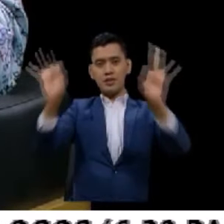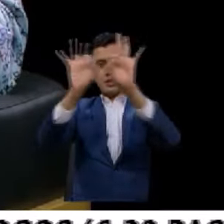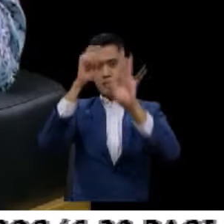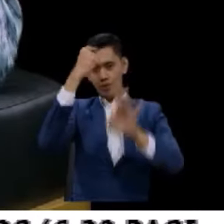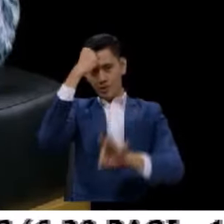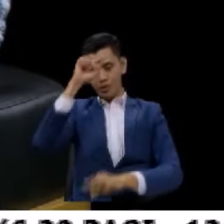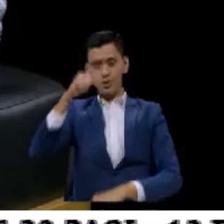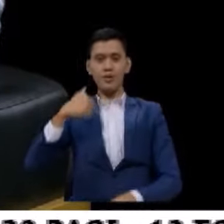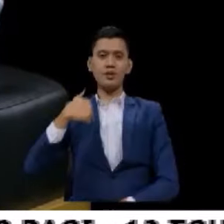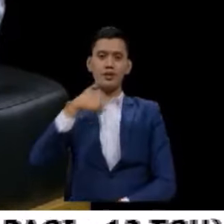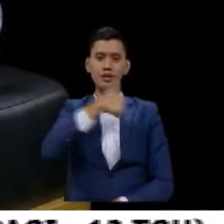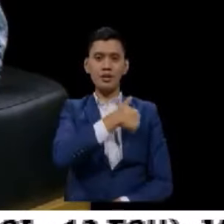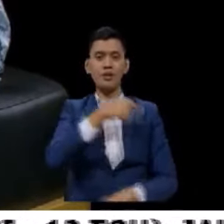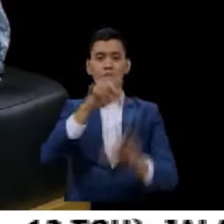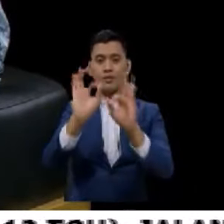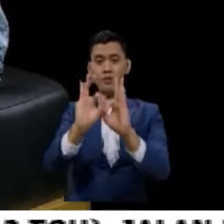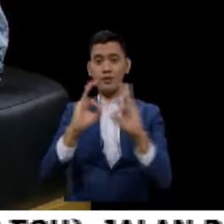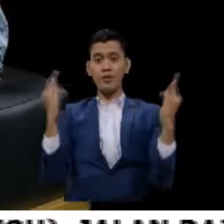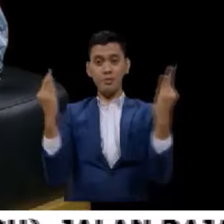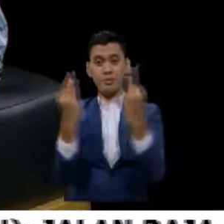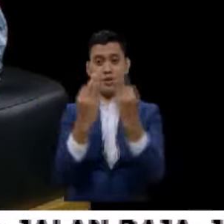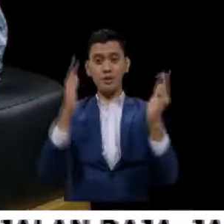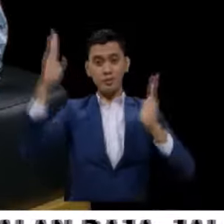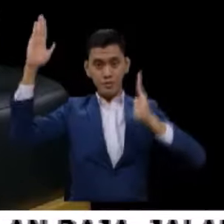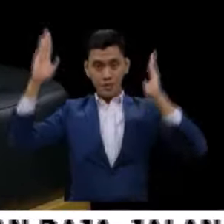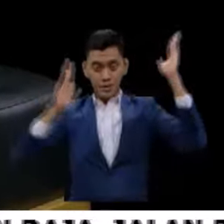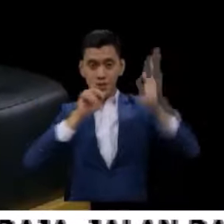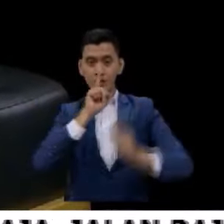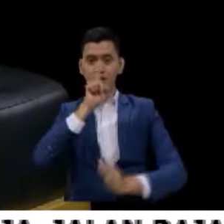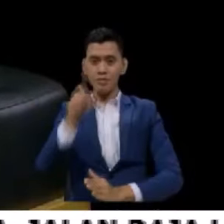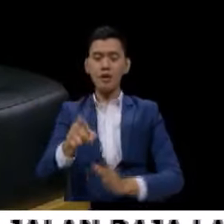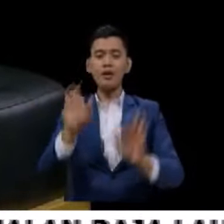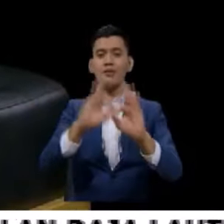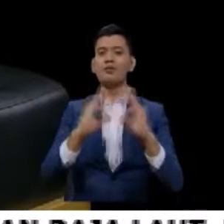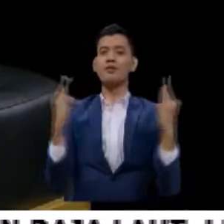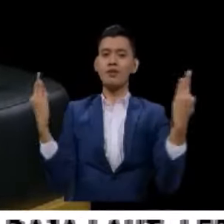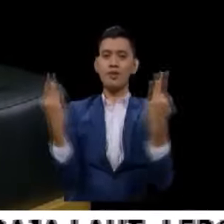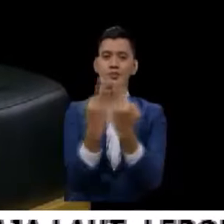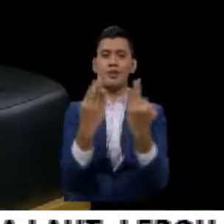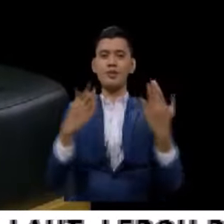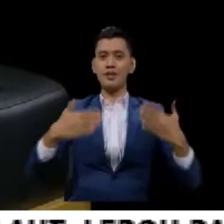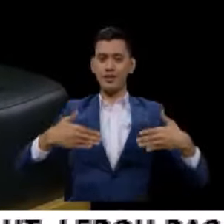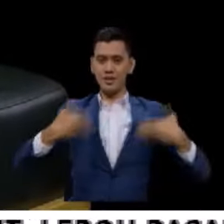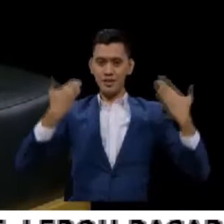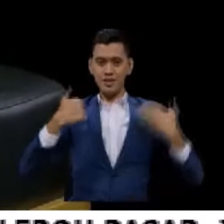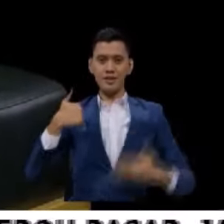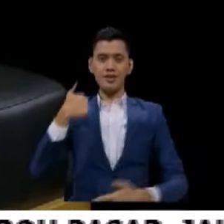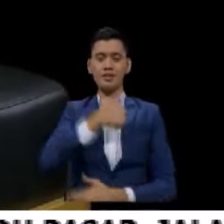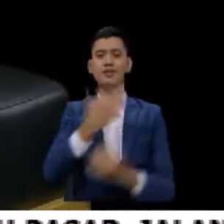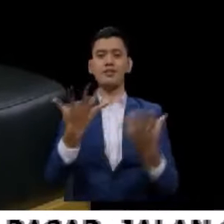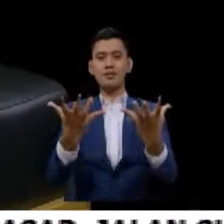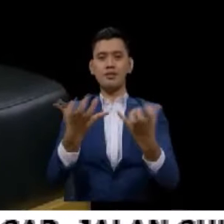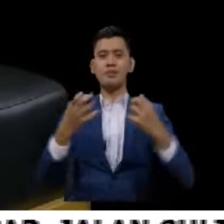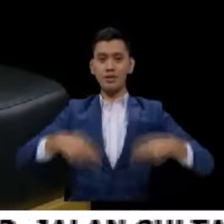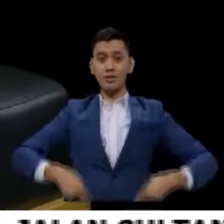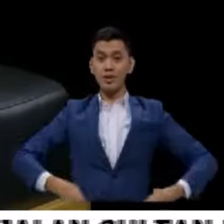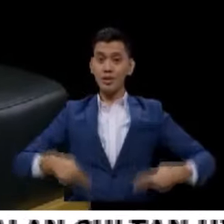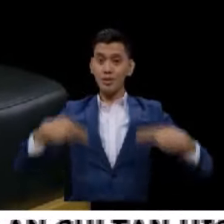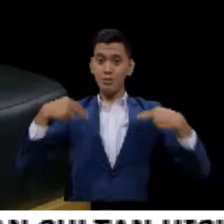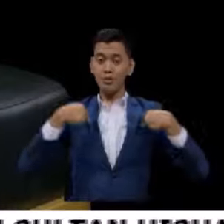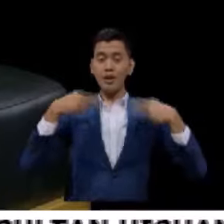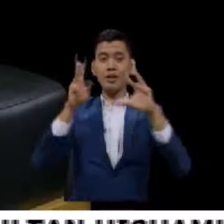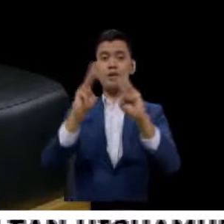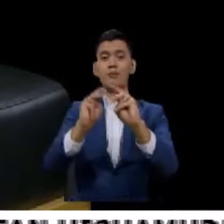ialah yaitu keluarga mlaysia ini keluarga sejahtera yang kita ndak Supaya kehidupan